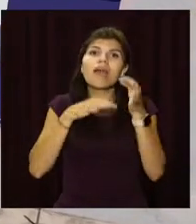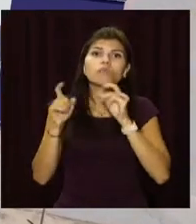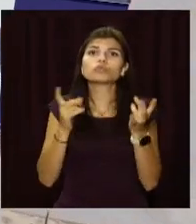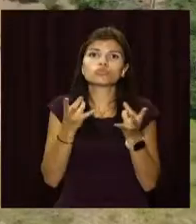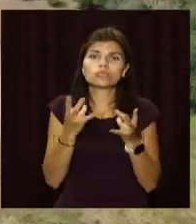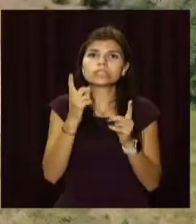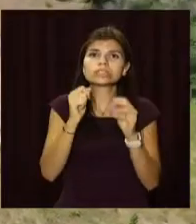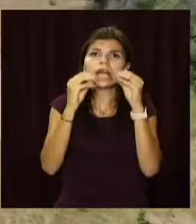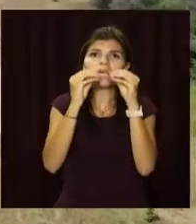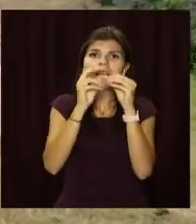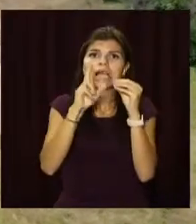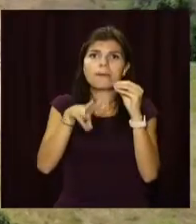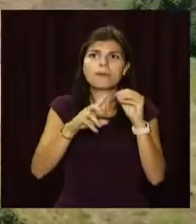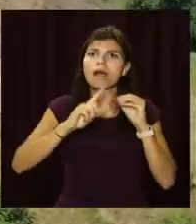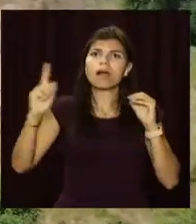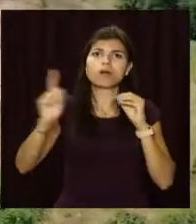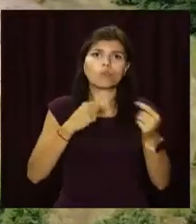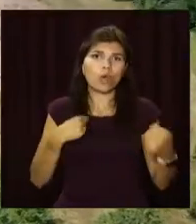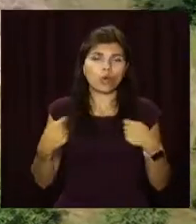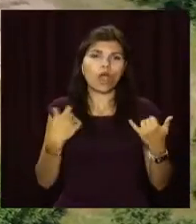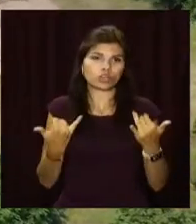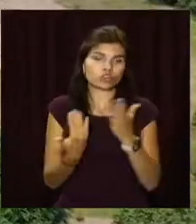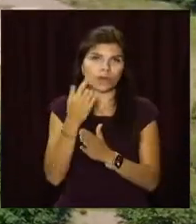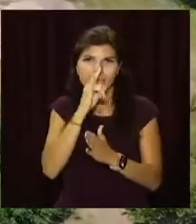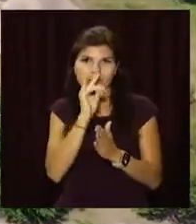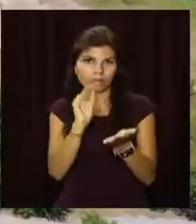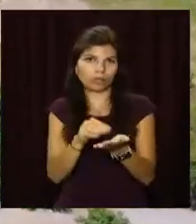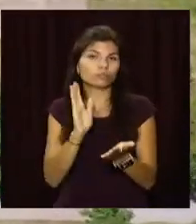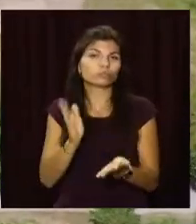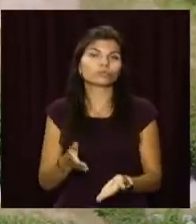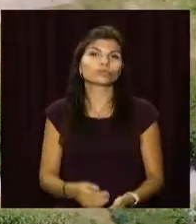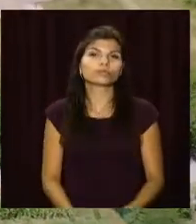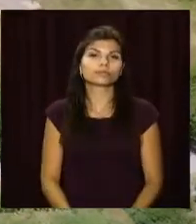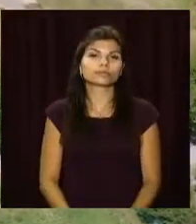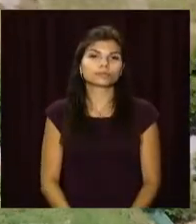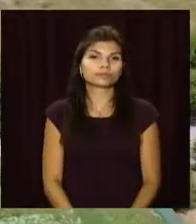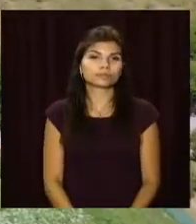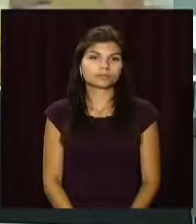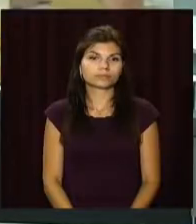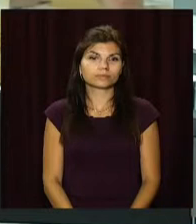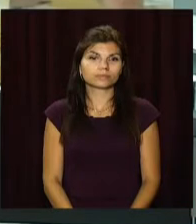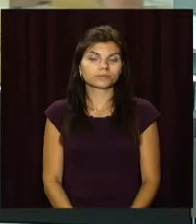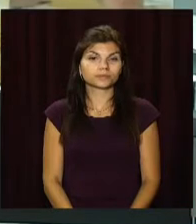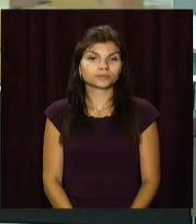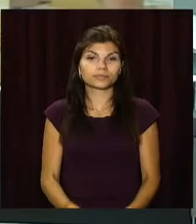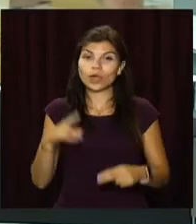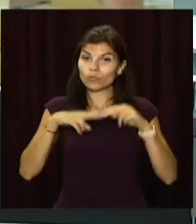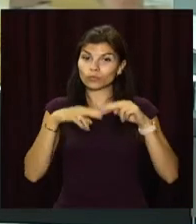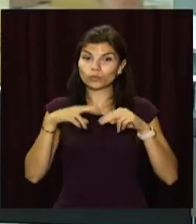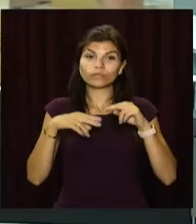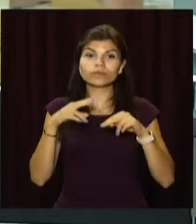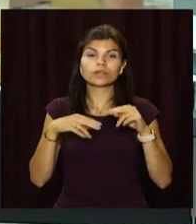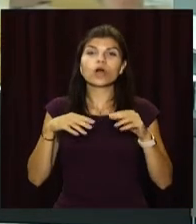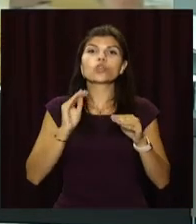потрібними ліками за 10 кілометрів. Ірина Петрова, Сергій Іващенко, Open News, телеканал «Відкритий». Будівництво